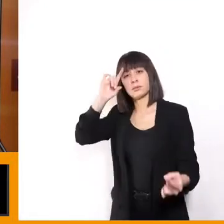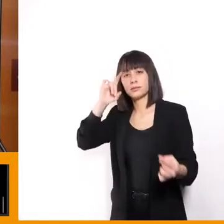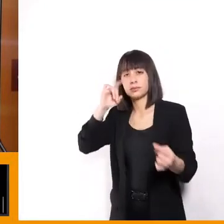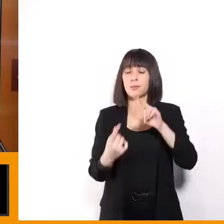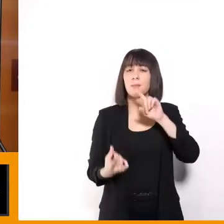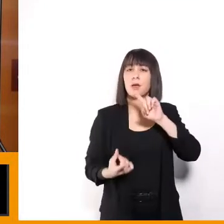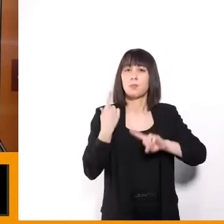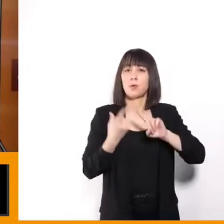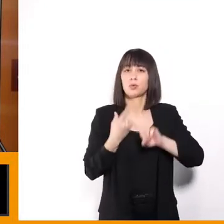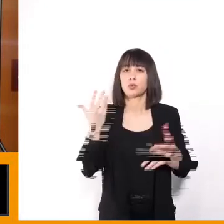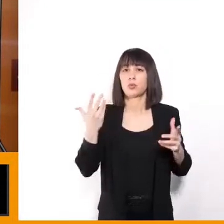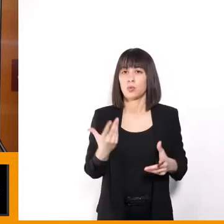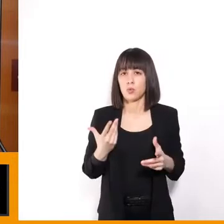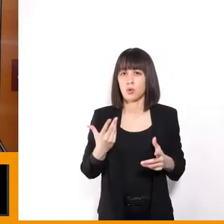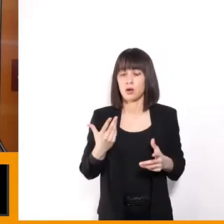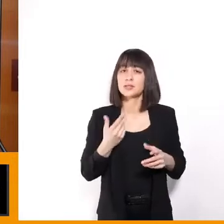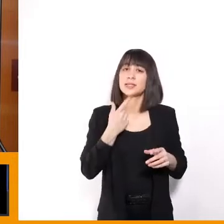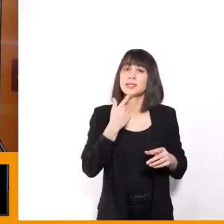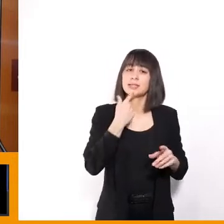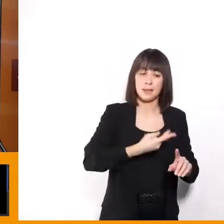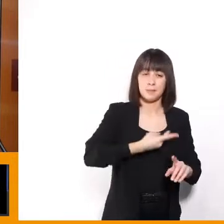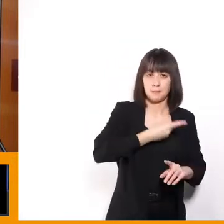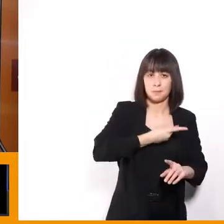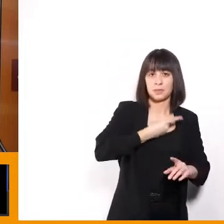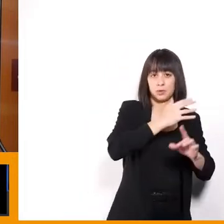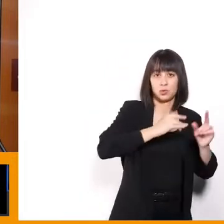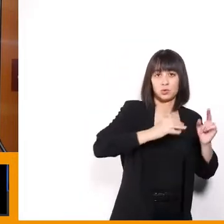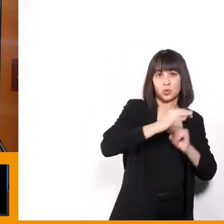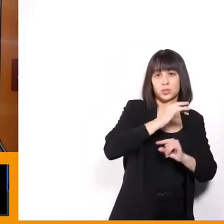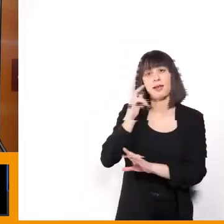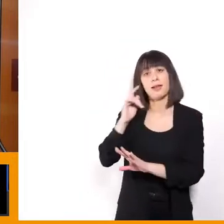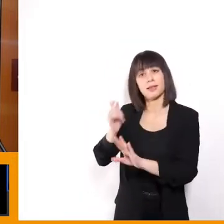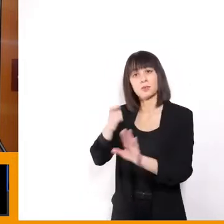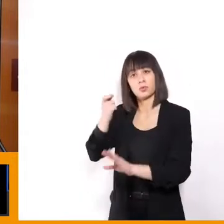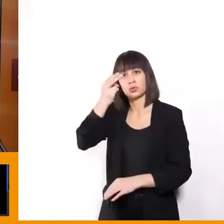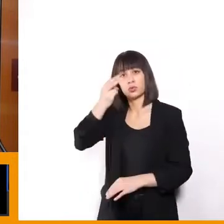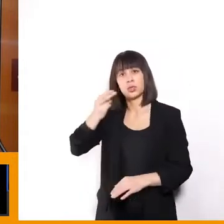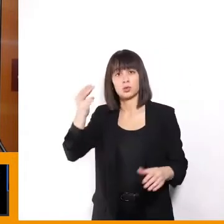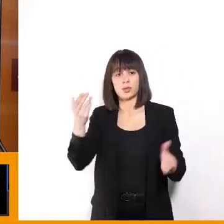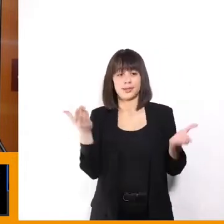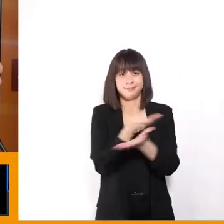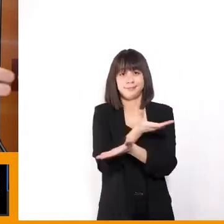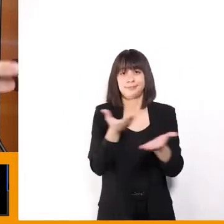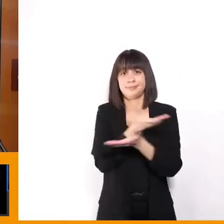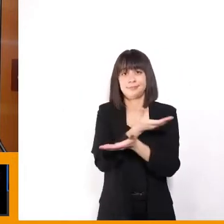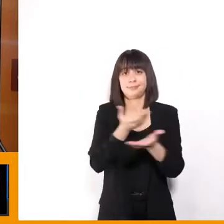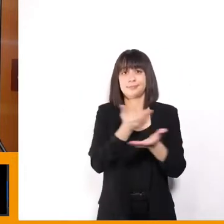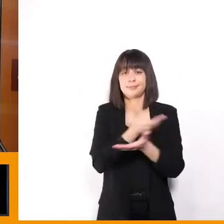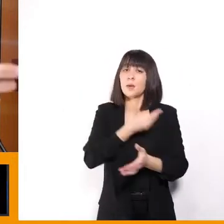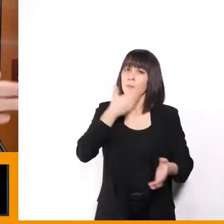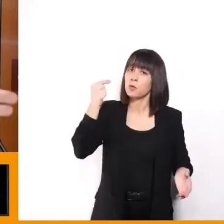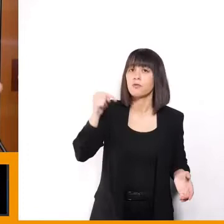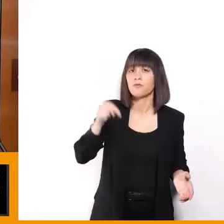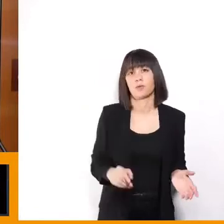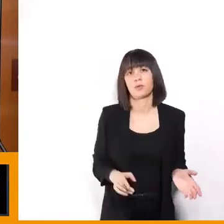le dialogue entre le médico-social et l'éducation nationale. Ça, c'est un point essentiel parce que le suivi, on l'a vu, hein, le suivi n'est pas